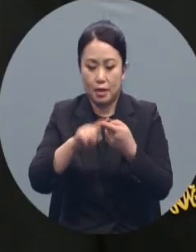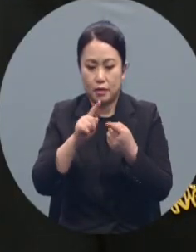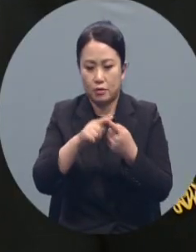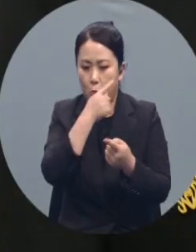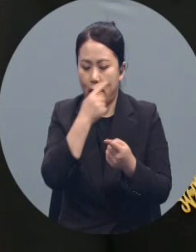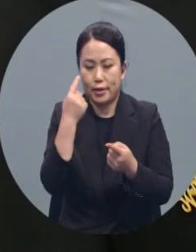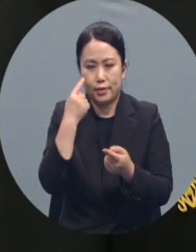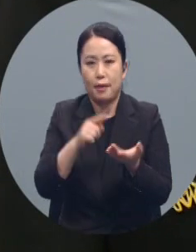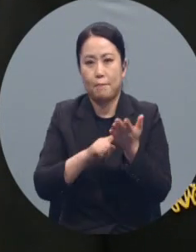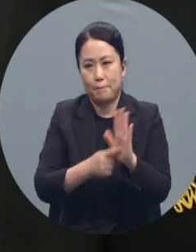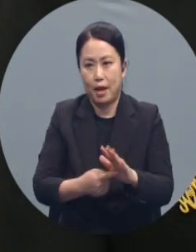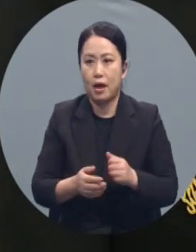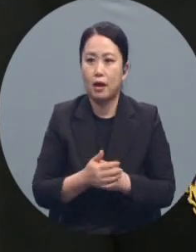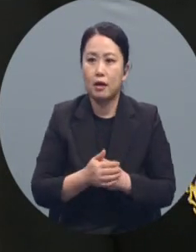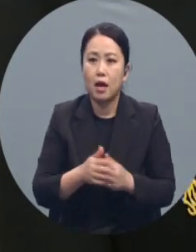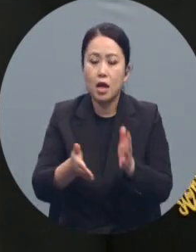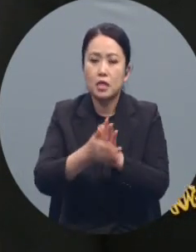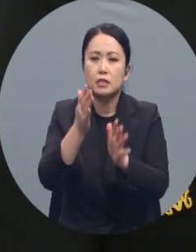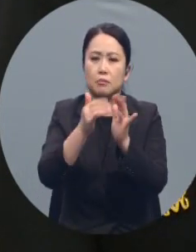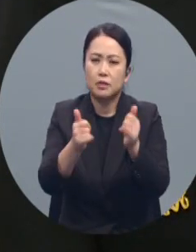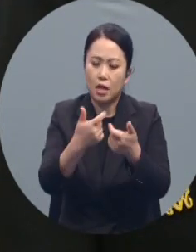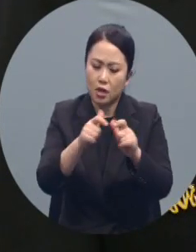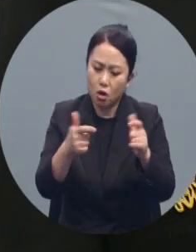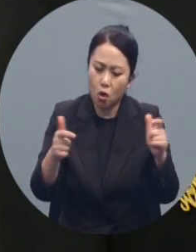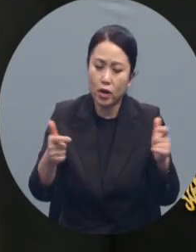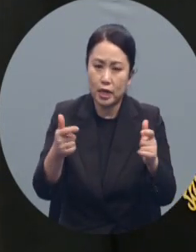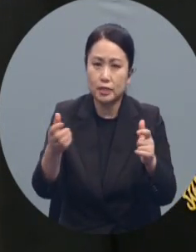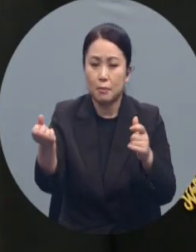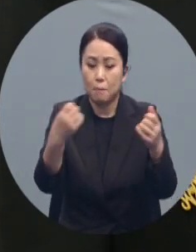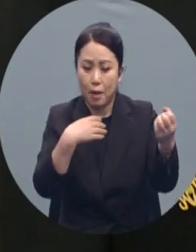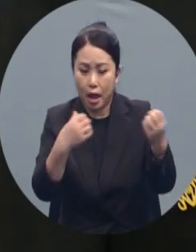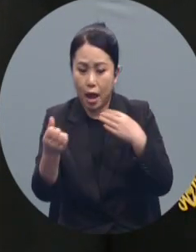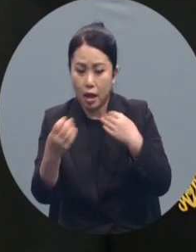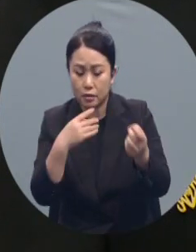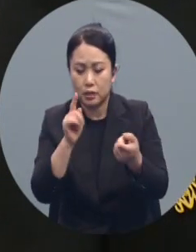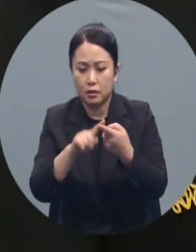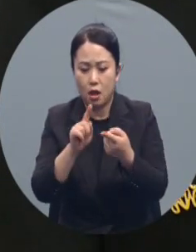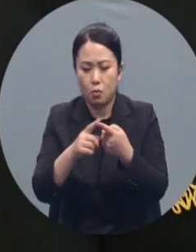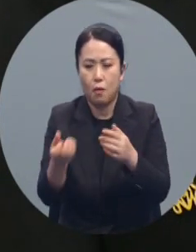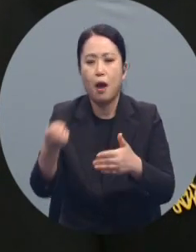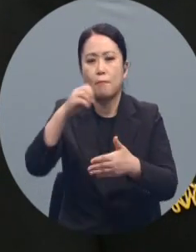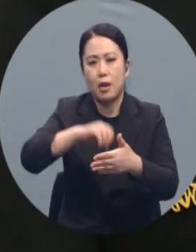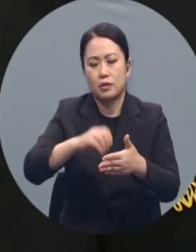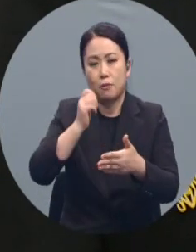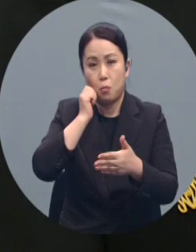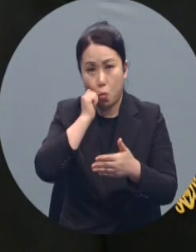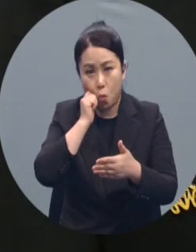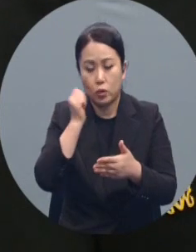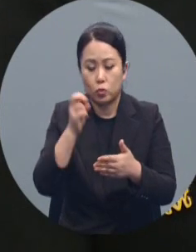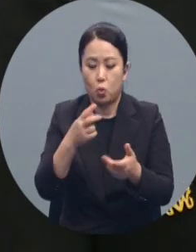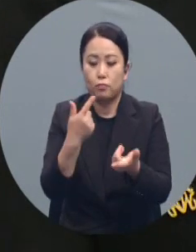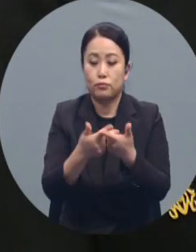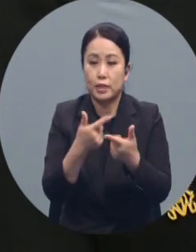목소리들이 이렇게 반영되지 못하고 있고 또 여기에 부산의 현안들이